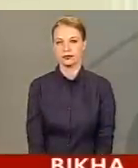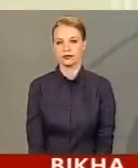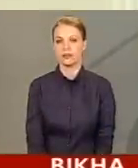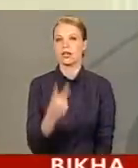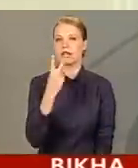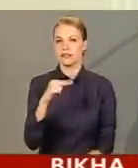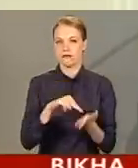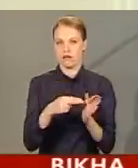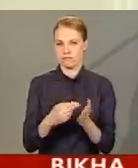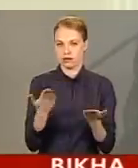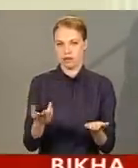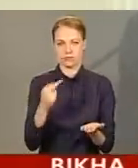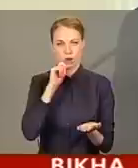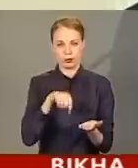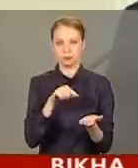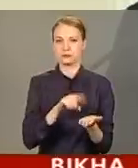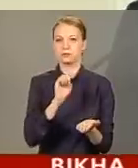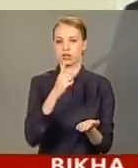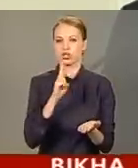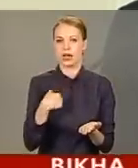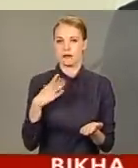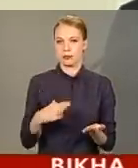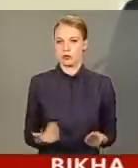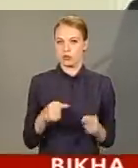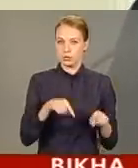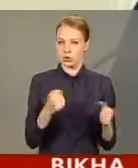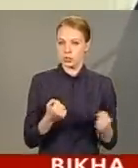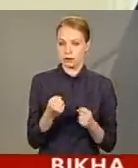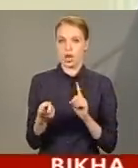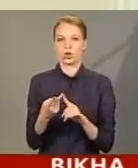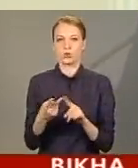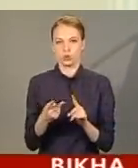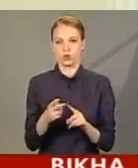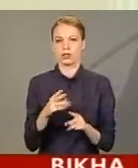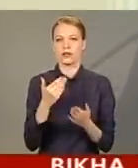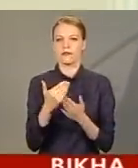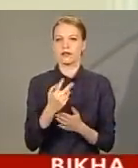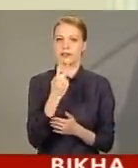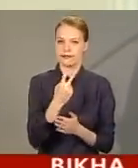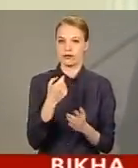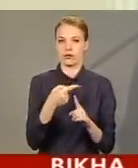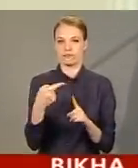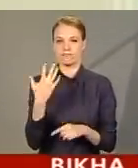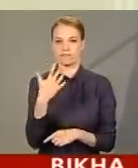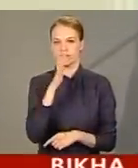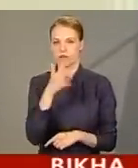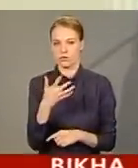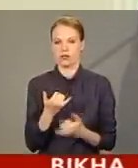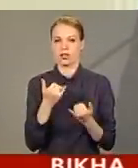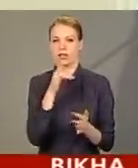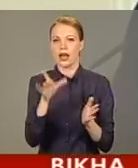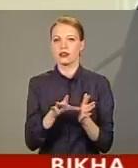Два плани для України. Перший, як ми переживемо цю зиму. І другий, план дій від 2 до 5 років для